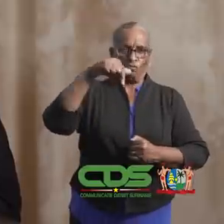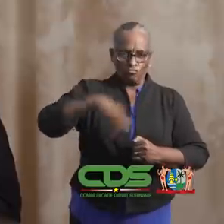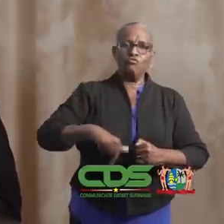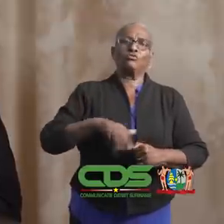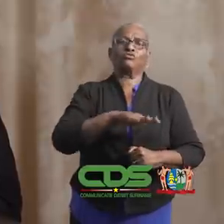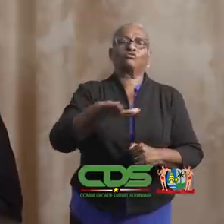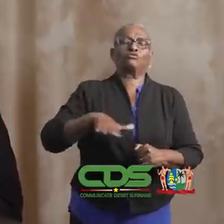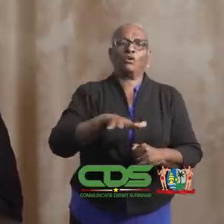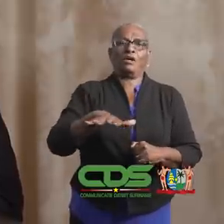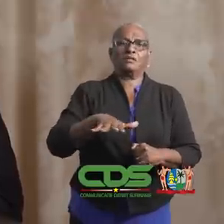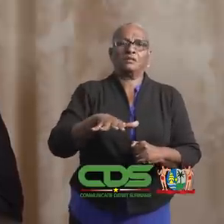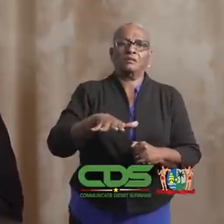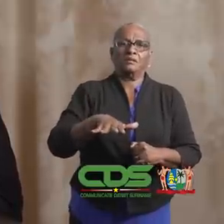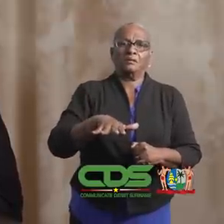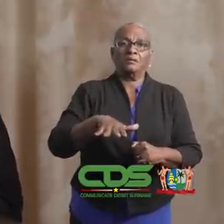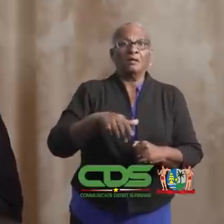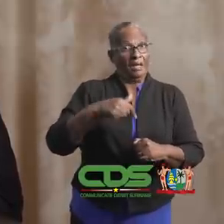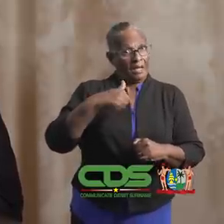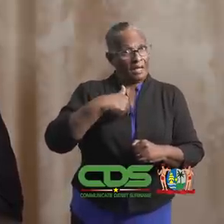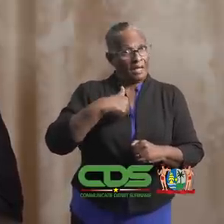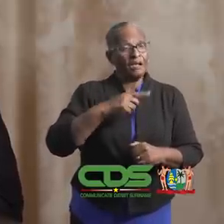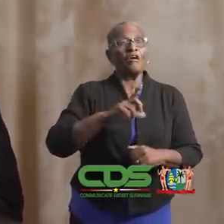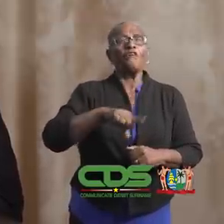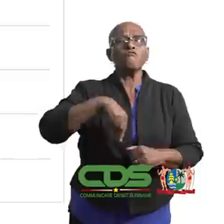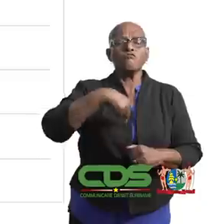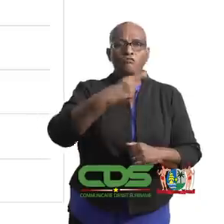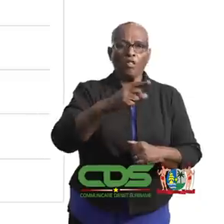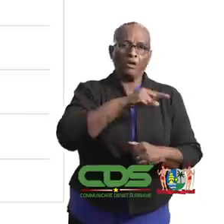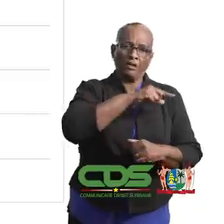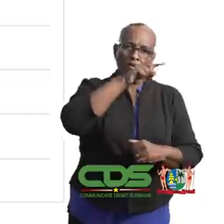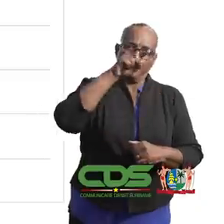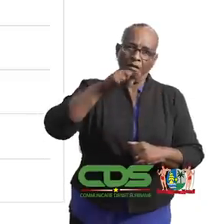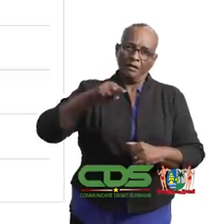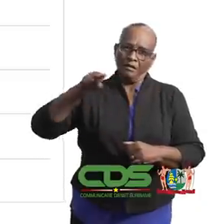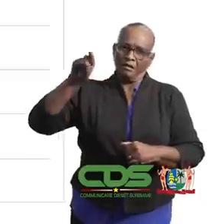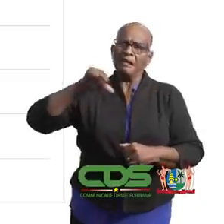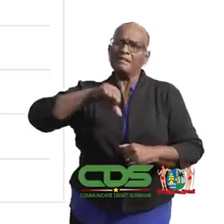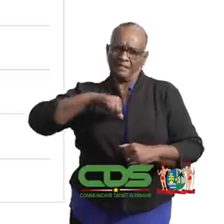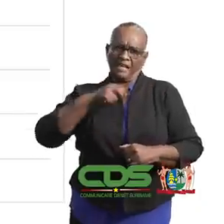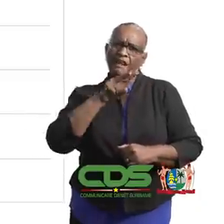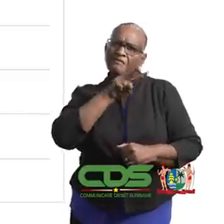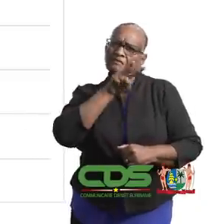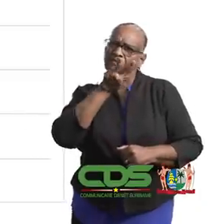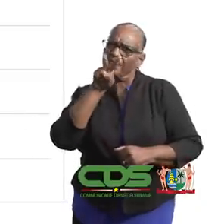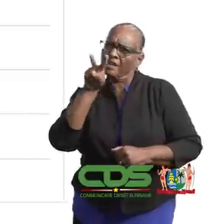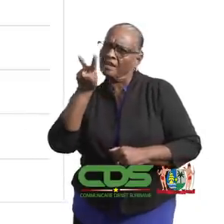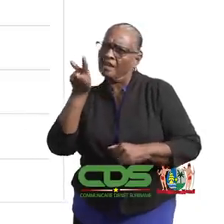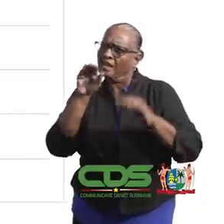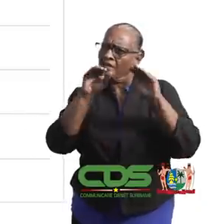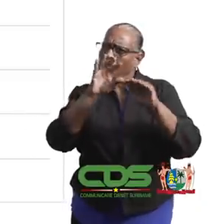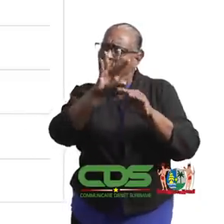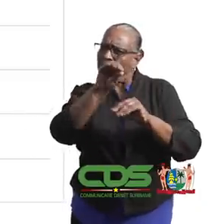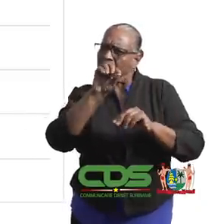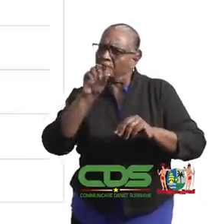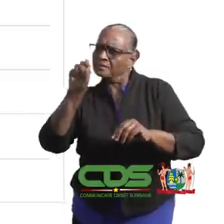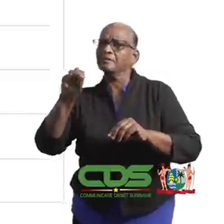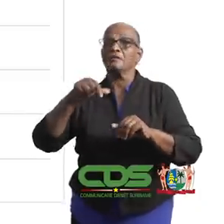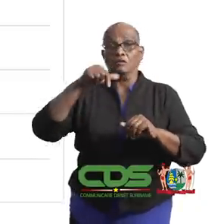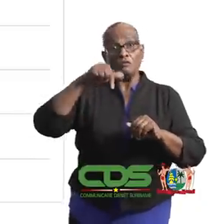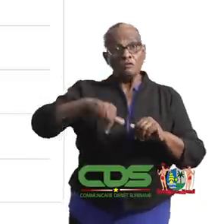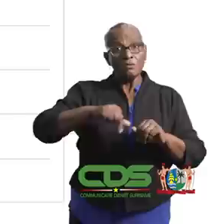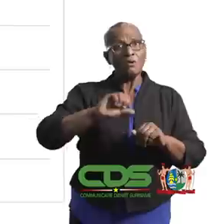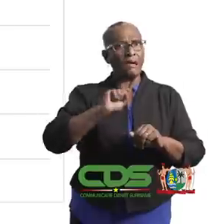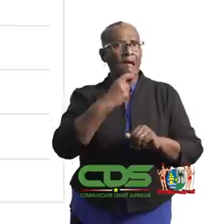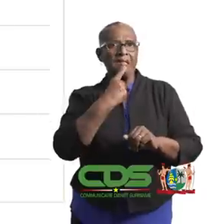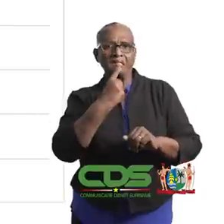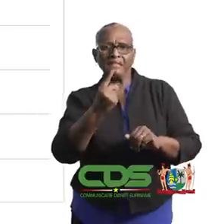situatie. Gaarne deel ik de navolgende grafiek, zodat u daaruit relevante informatie kan halen. We kunnen nu